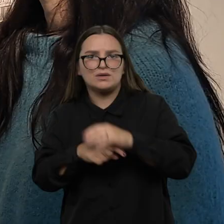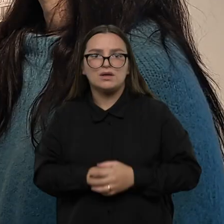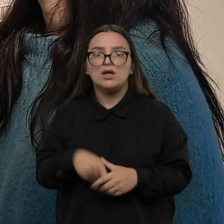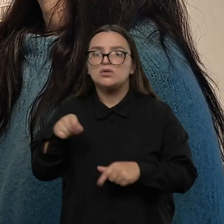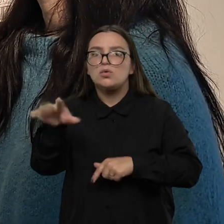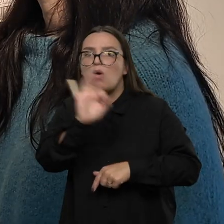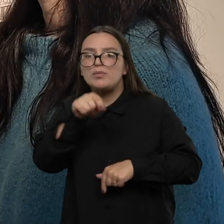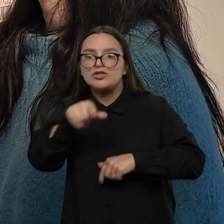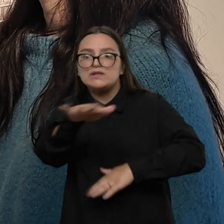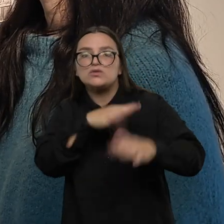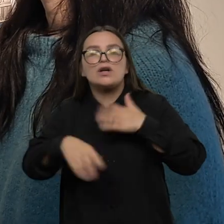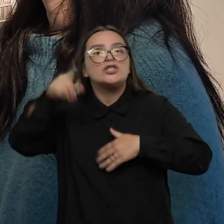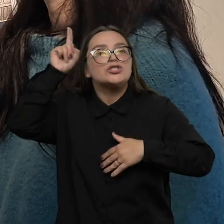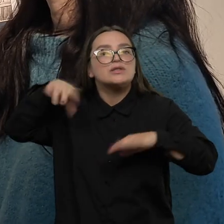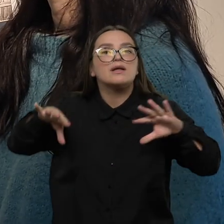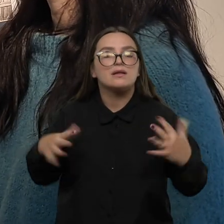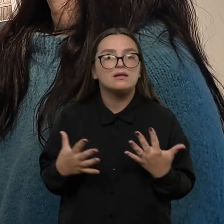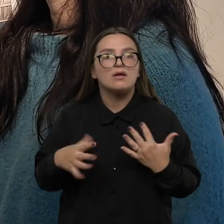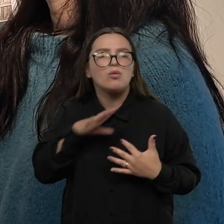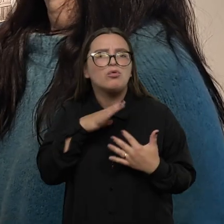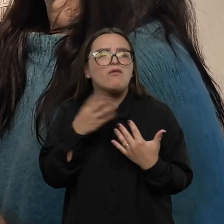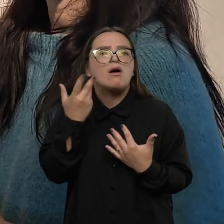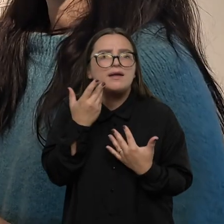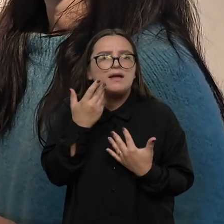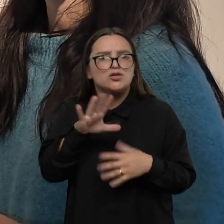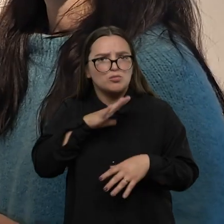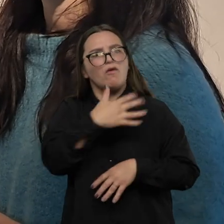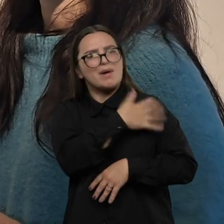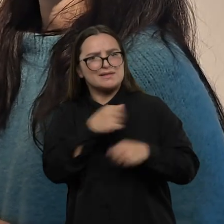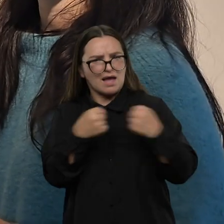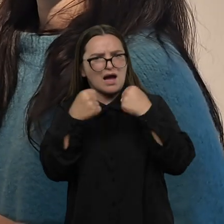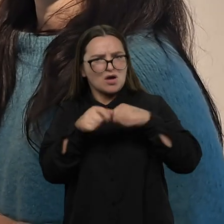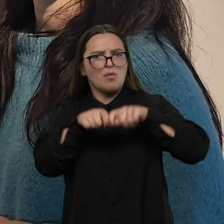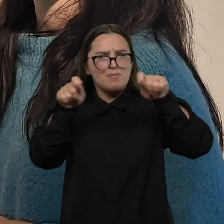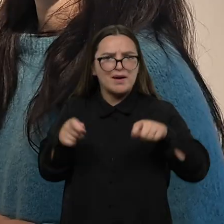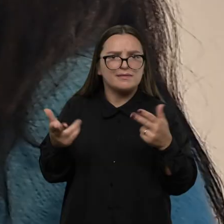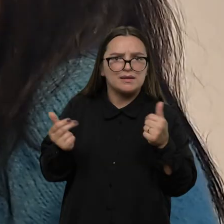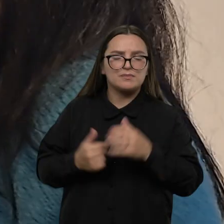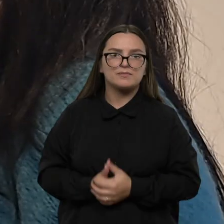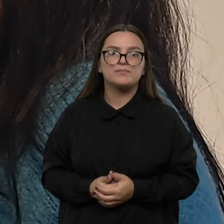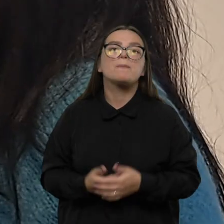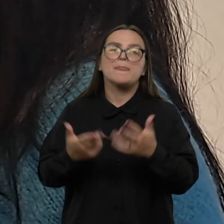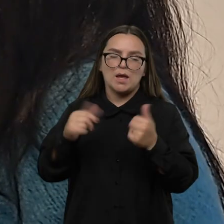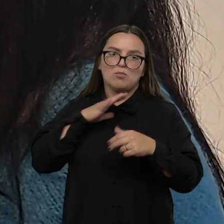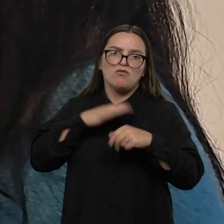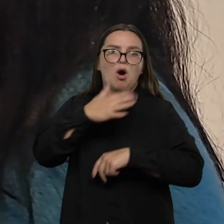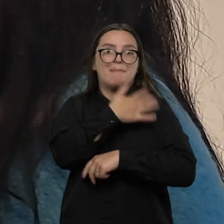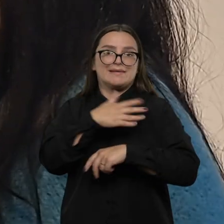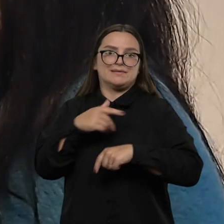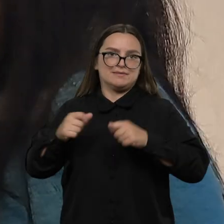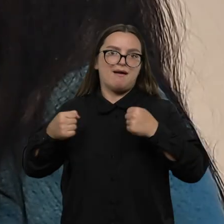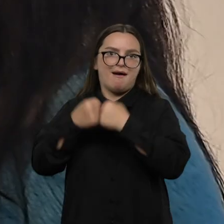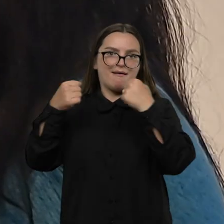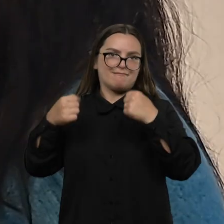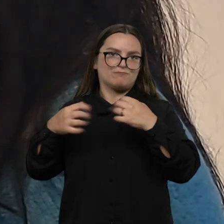vyko? Čia turbūt buvo pati partizaninio karo pradžia. Tai pati partizaninio karo pradžia, tai 45 metų